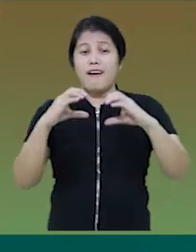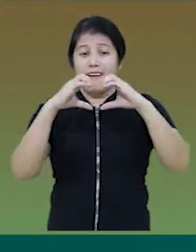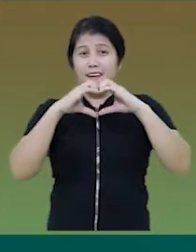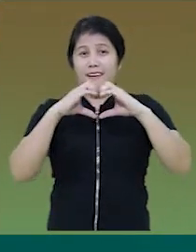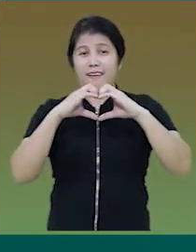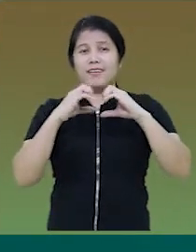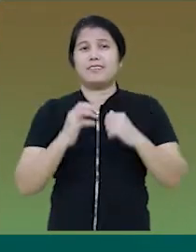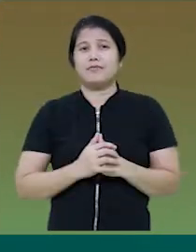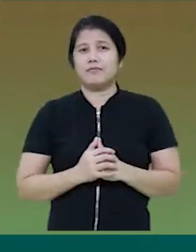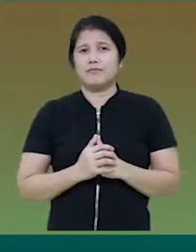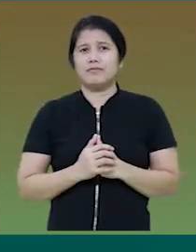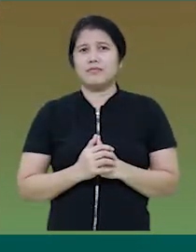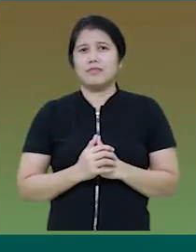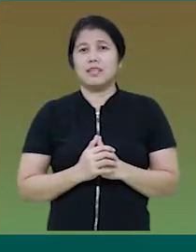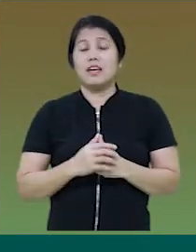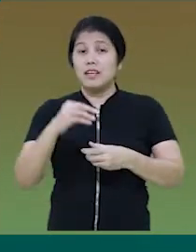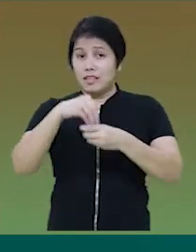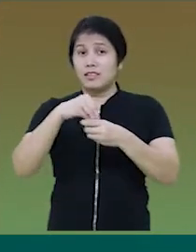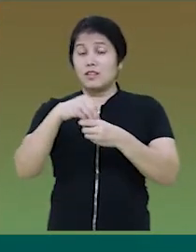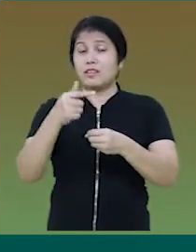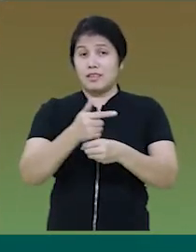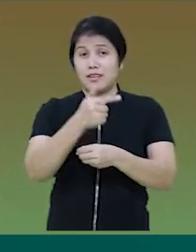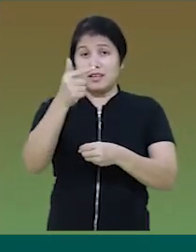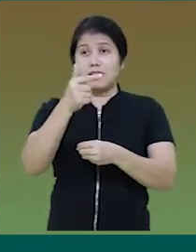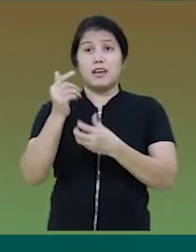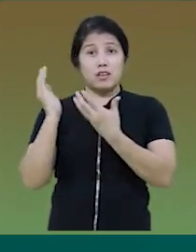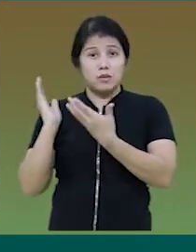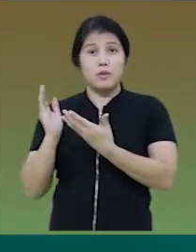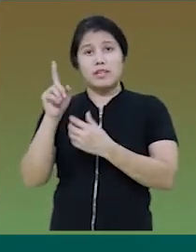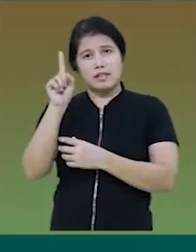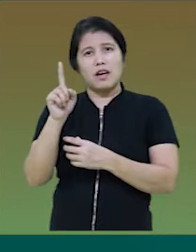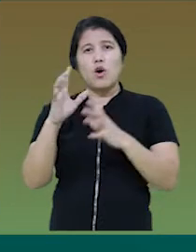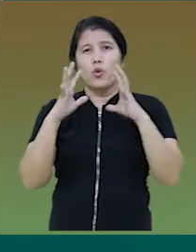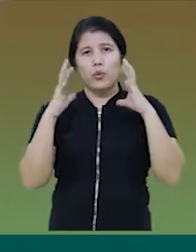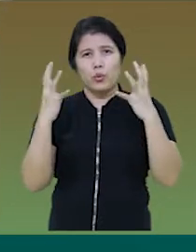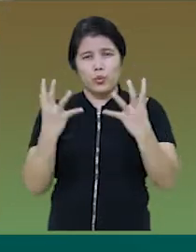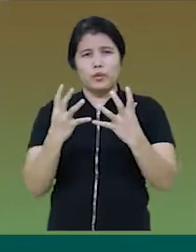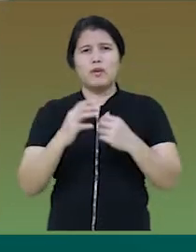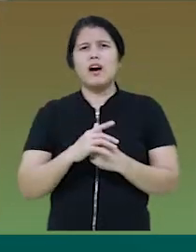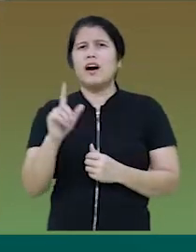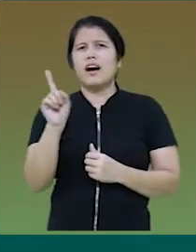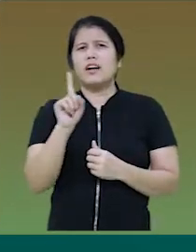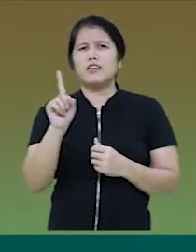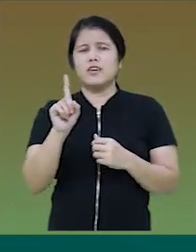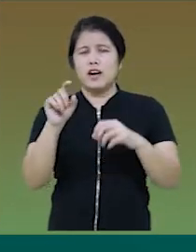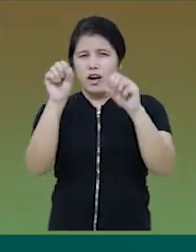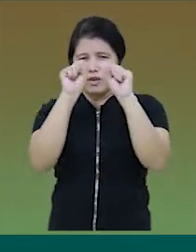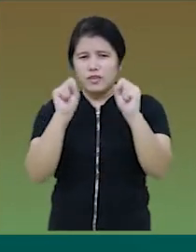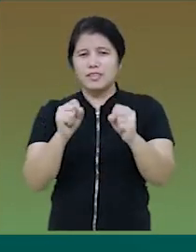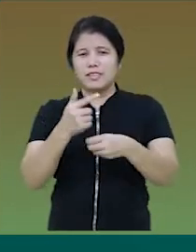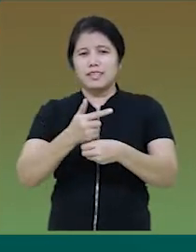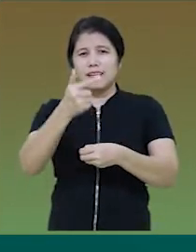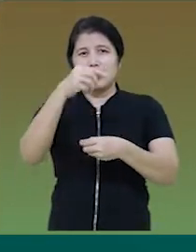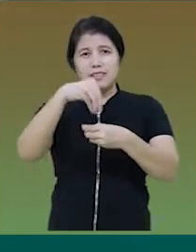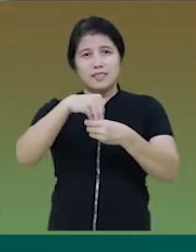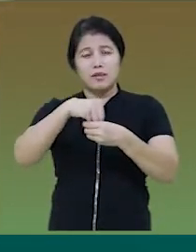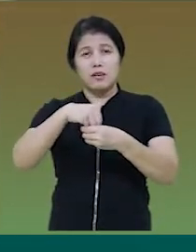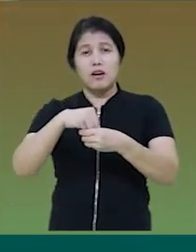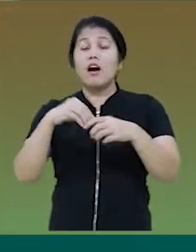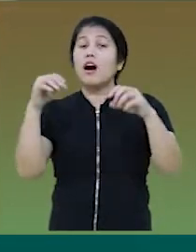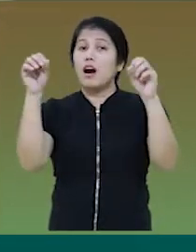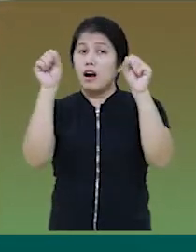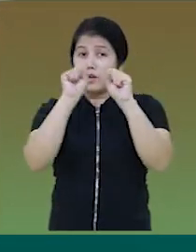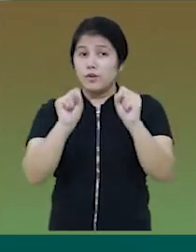rin ang hugis ng gas sa loob nito. Heto pa ang isang lobo. Ano ang hugis ng gas sa loob nito?